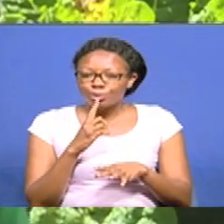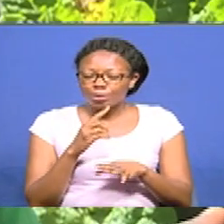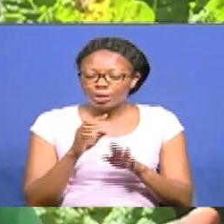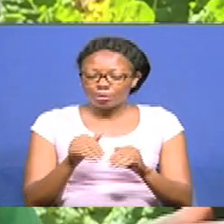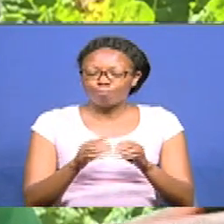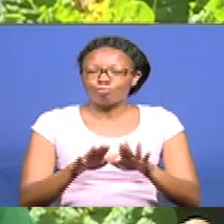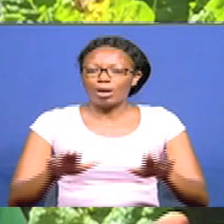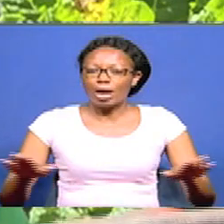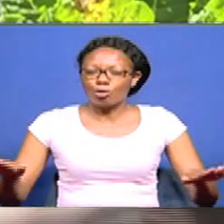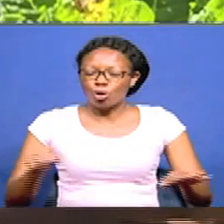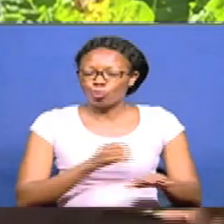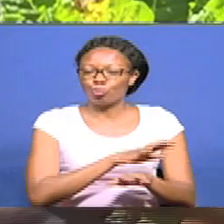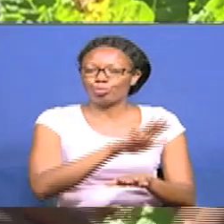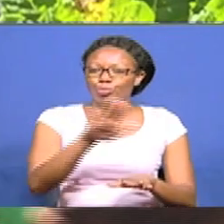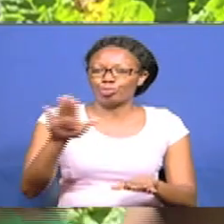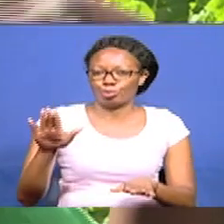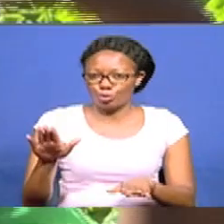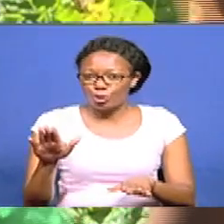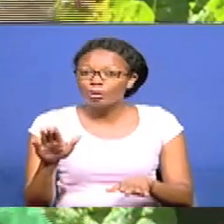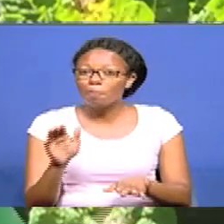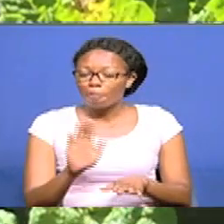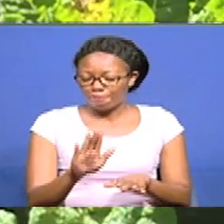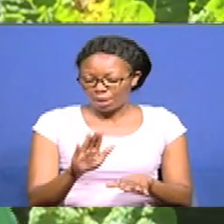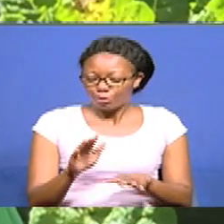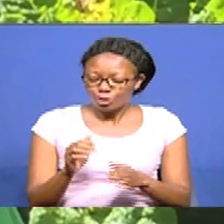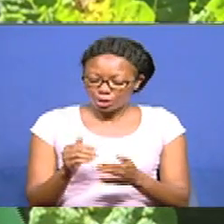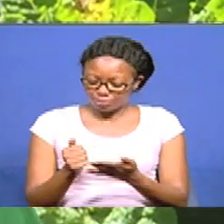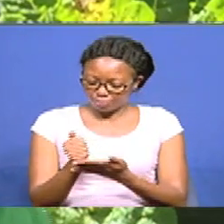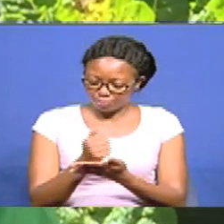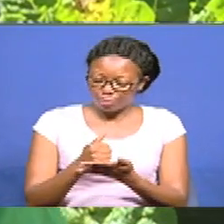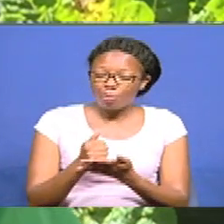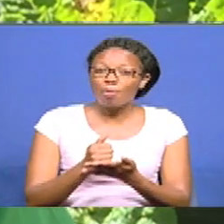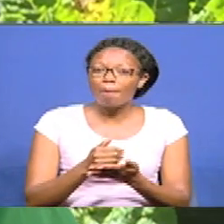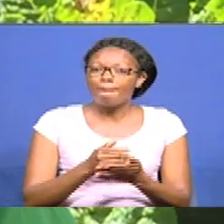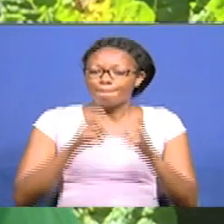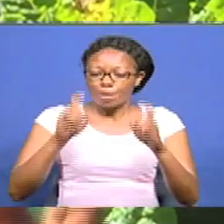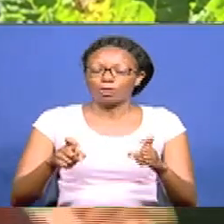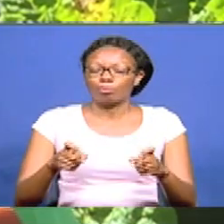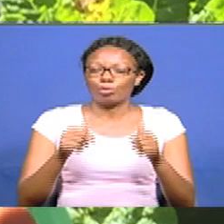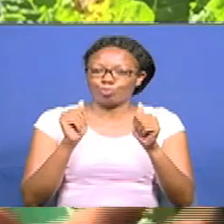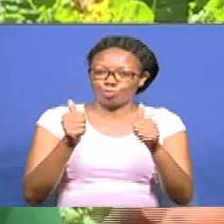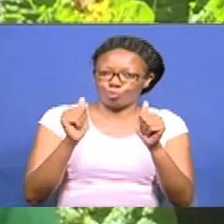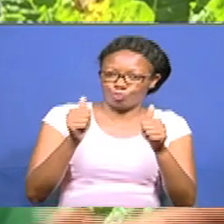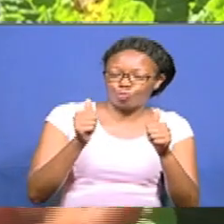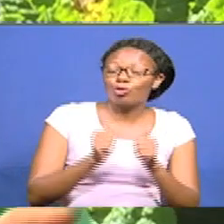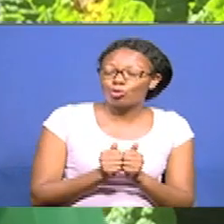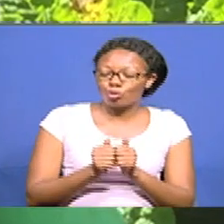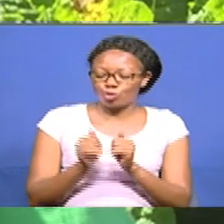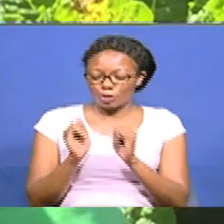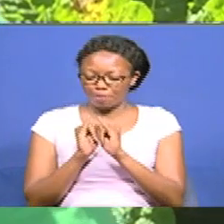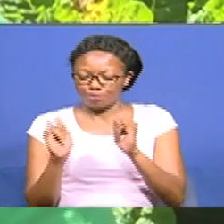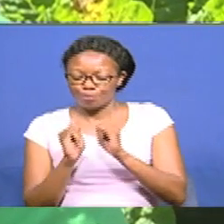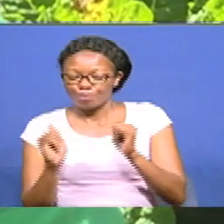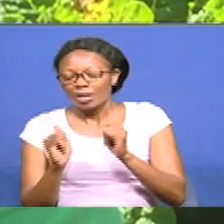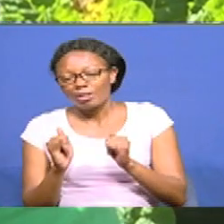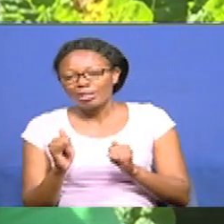kwa shamba. So ile matokeo ya mwisho itakuwa hasara kwa mkulima. So in short mchanga